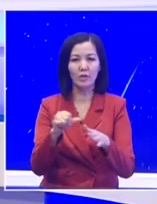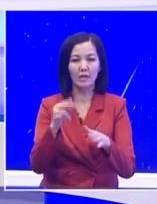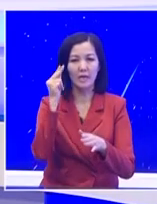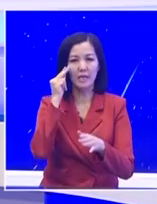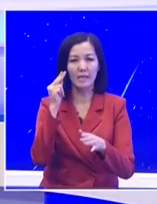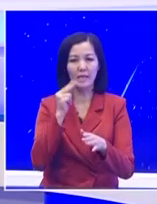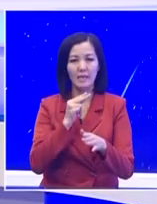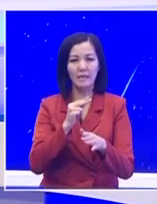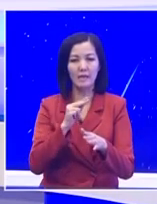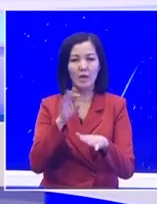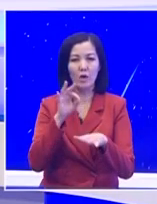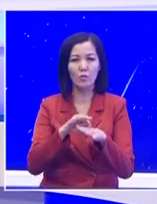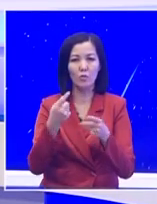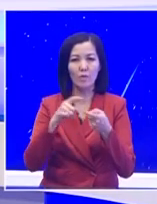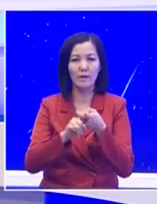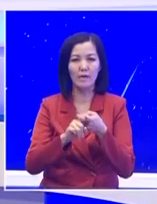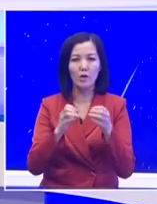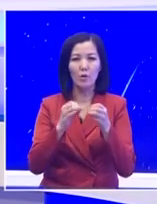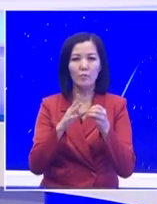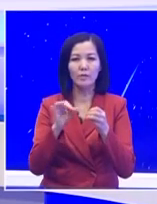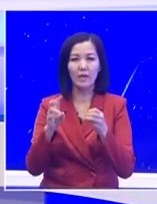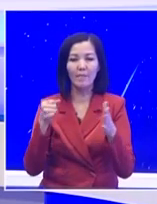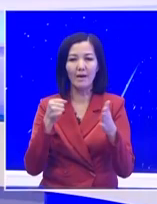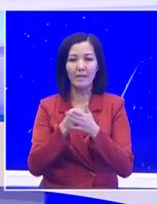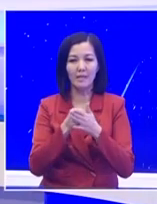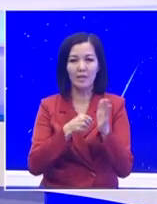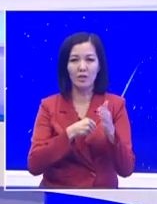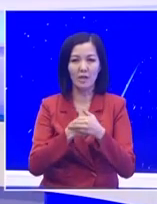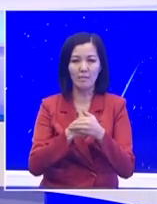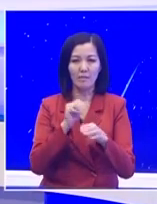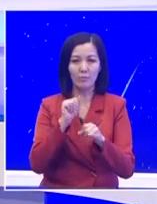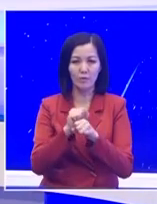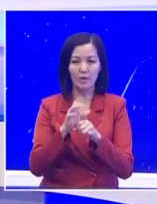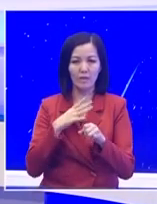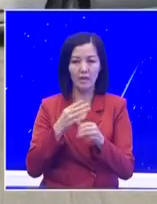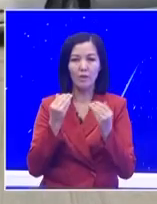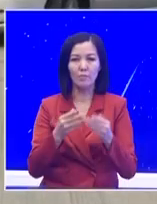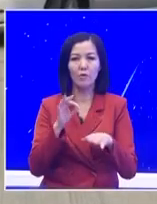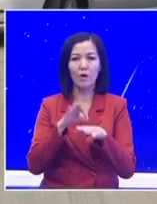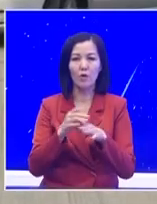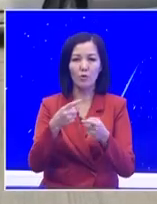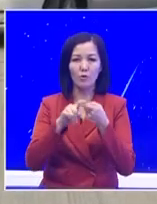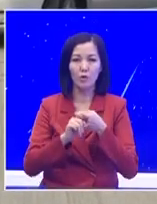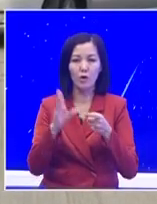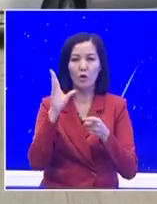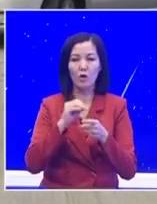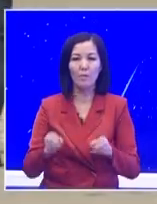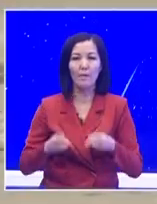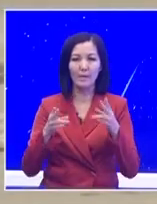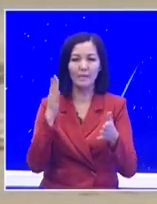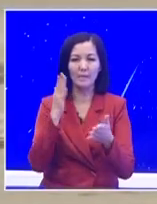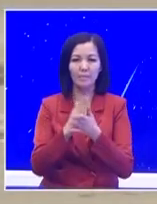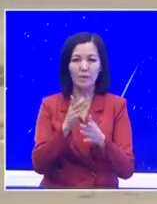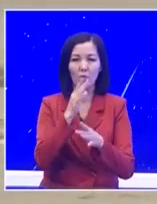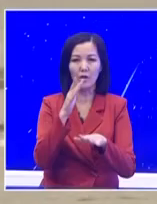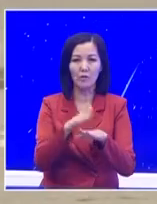асты еліндегі жағдайдың ушығуынан 15 ақпанға дейін жабылған еді. Әлі күнге коронавирустың жұғу қаупі сейілмегендіктен мерзім